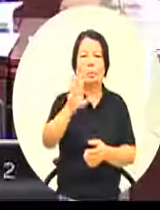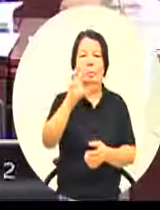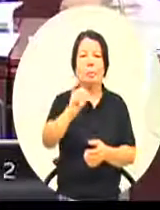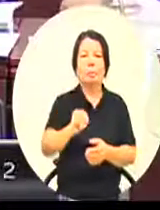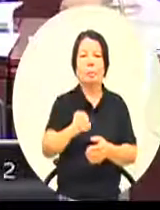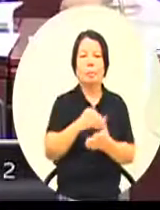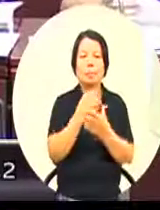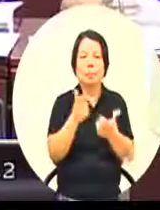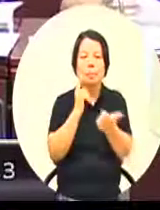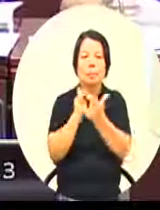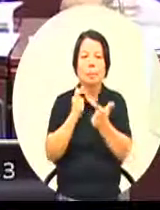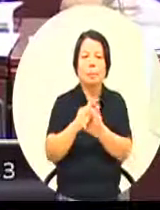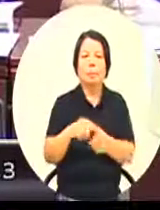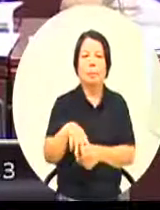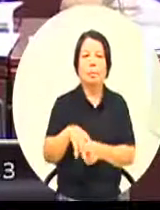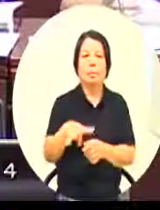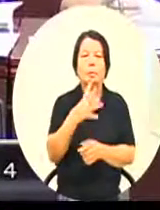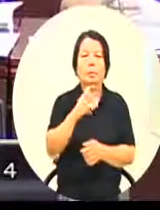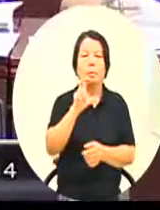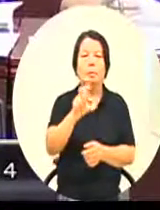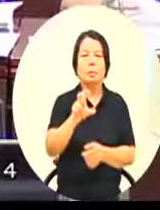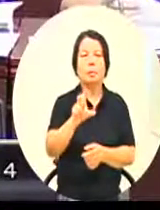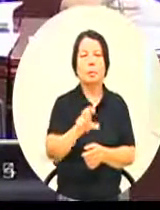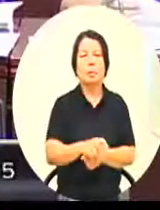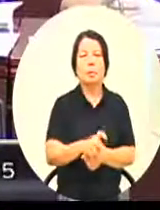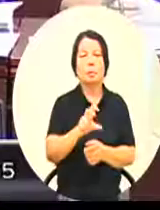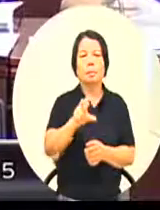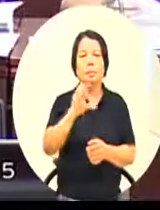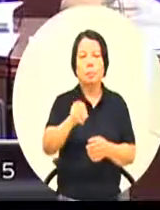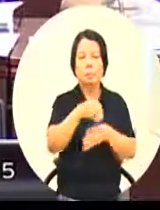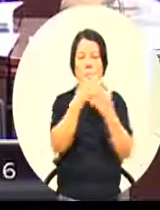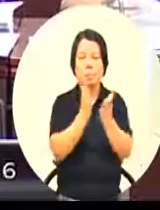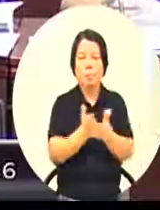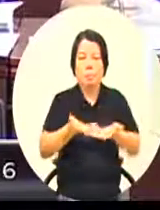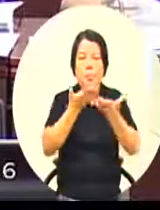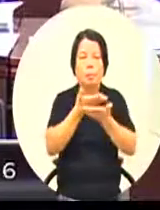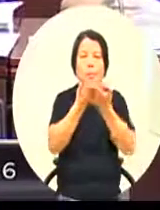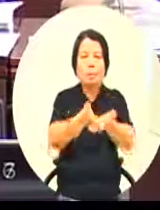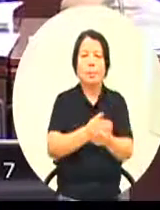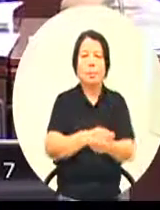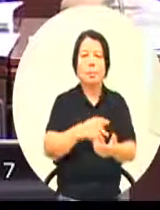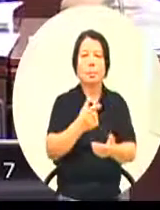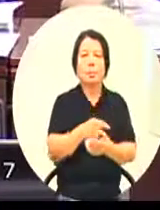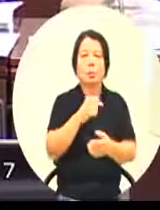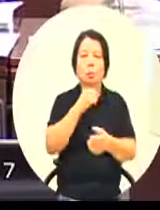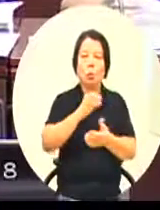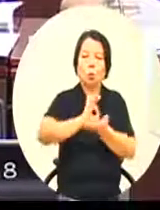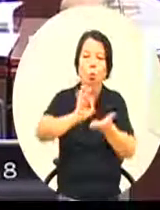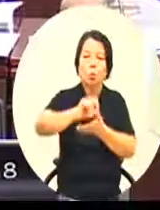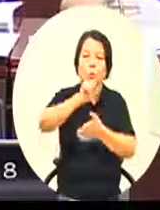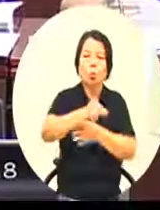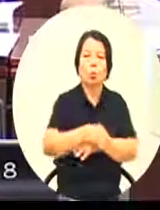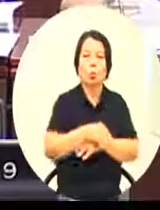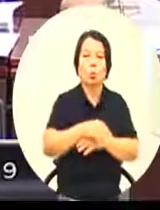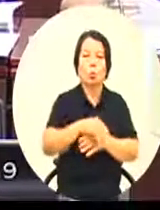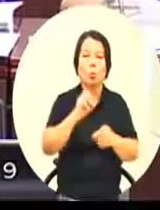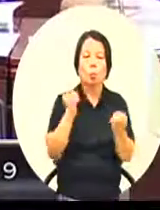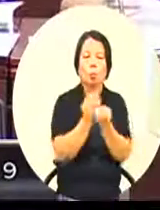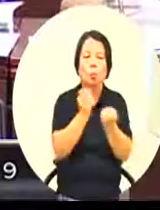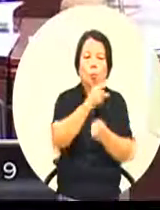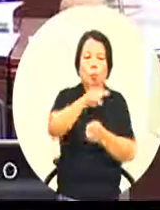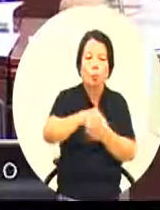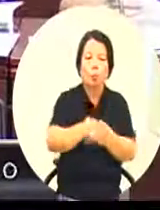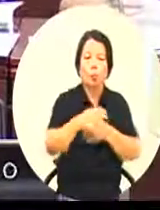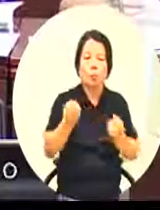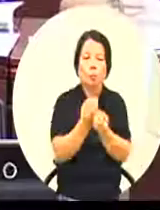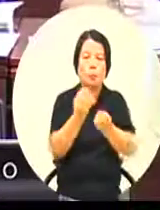我们配合了470万，其他就要提报市政府动支灾害准备金，或者要用我们的教育发展基金余